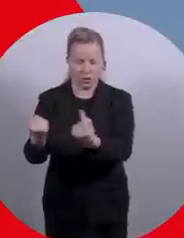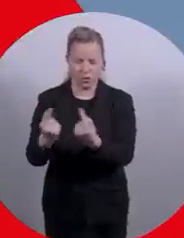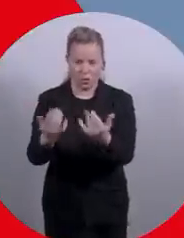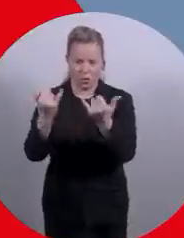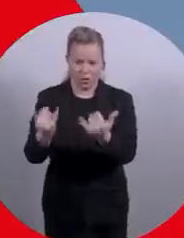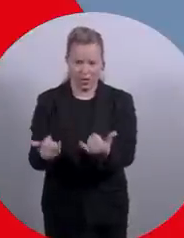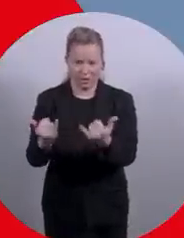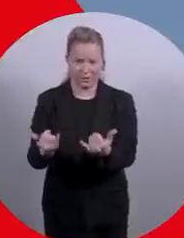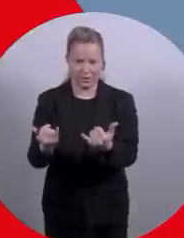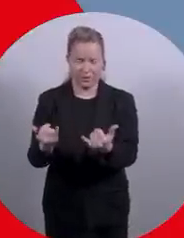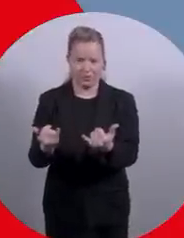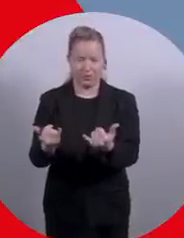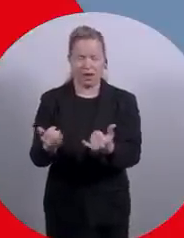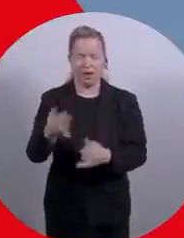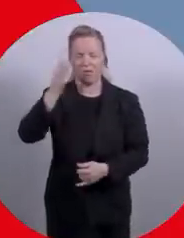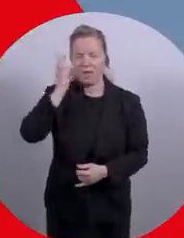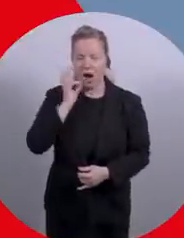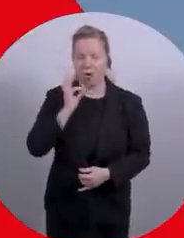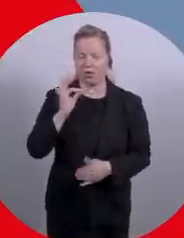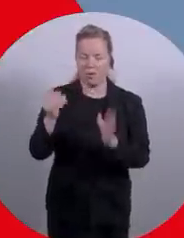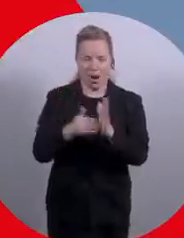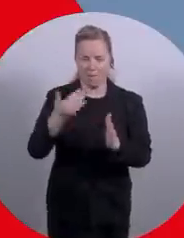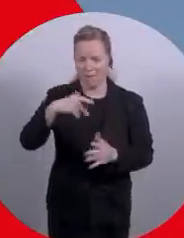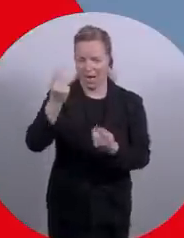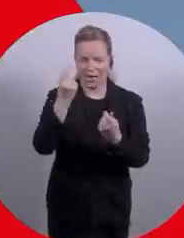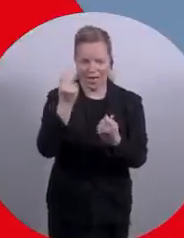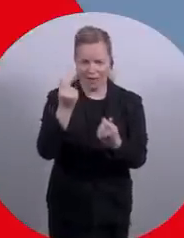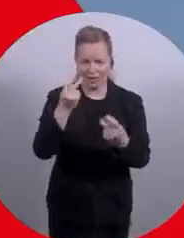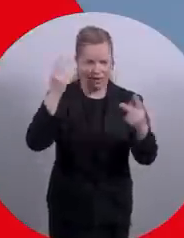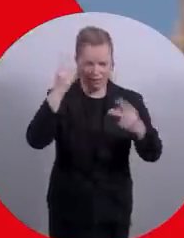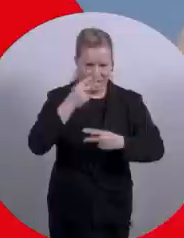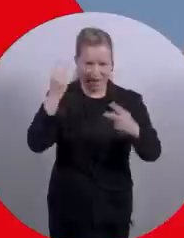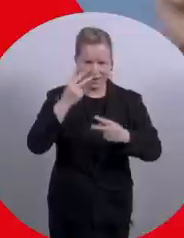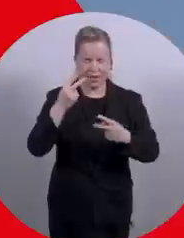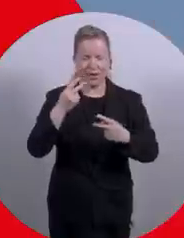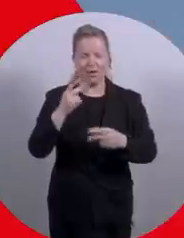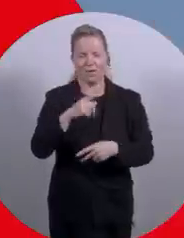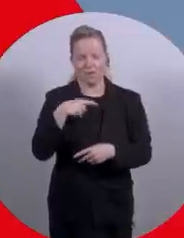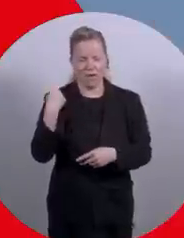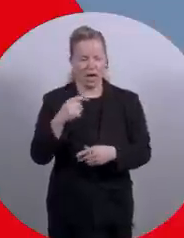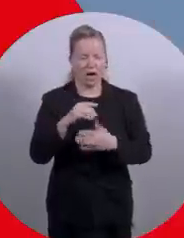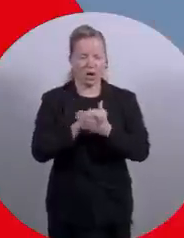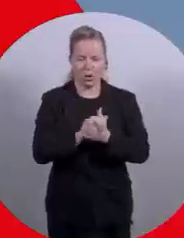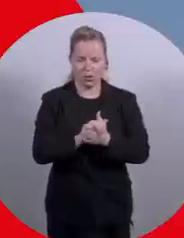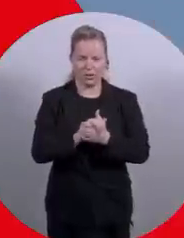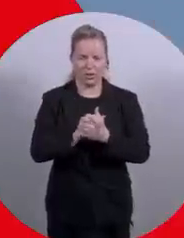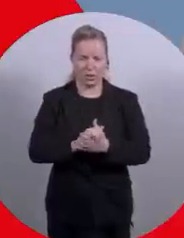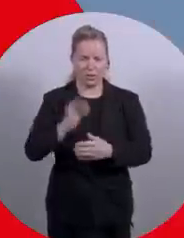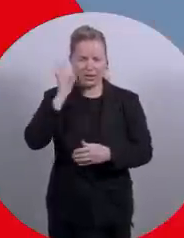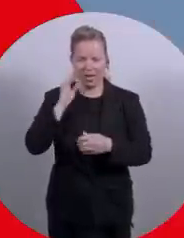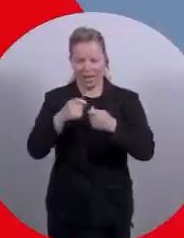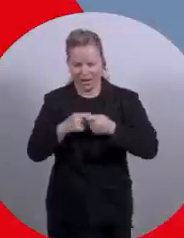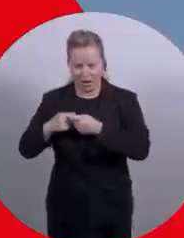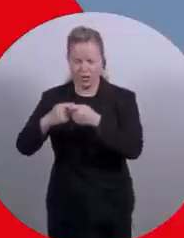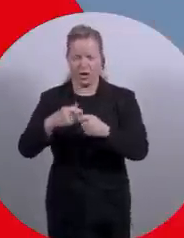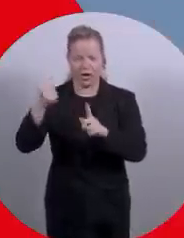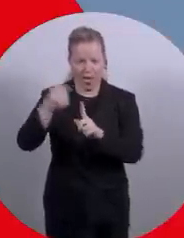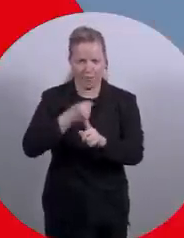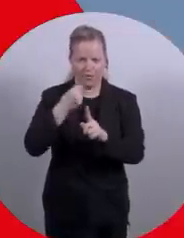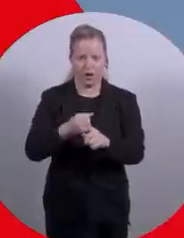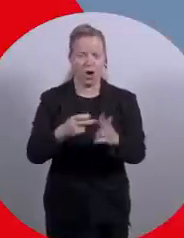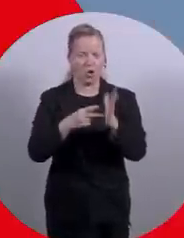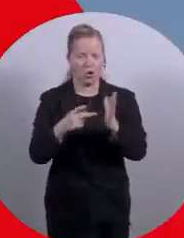und da geht's darum dass die Frauen mehr Geld haben natürlich und dafür kämpfen unsere Genossinnen und Genossen von den Gewerkschaften in den